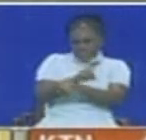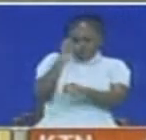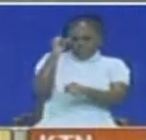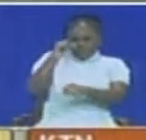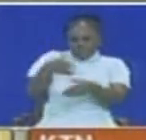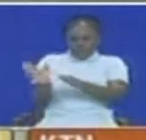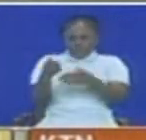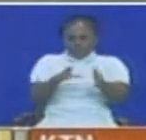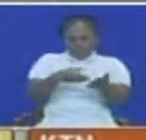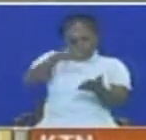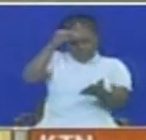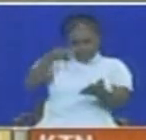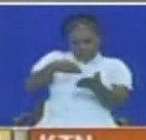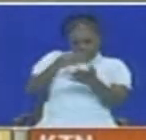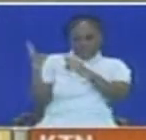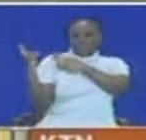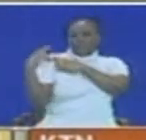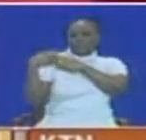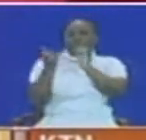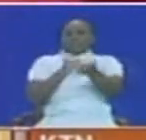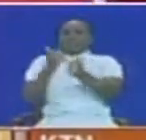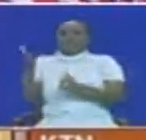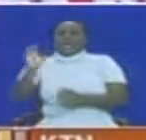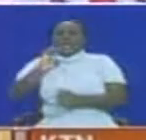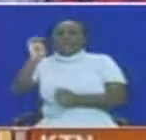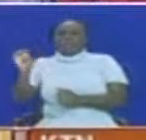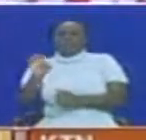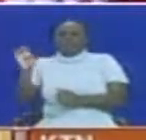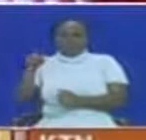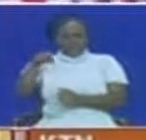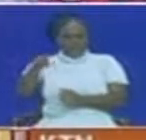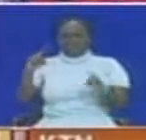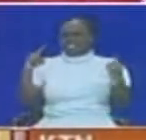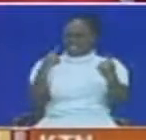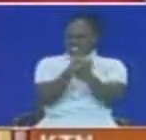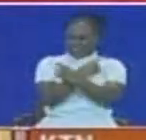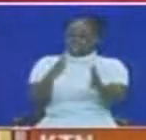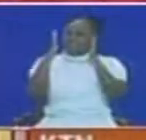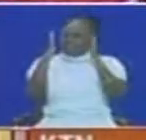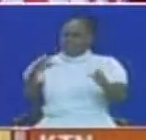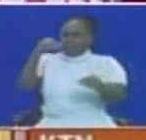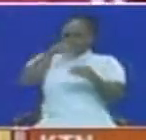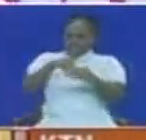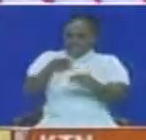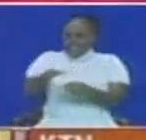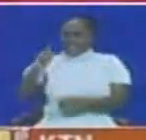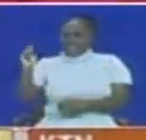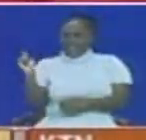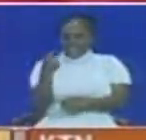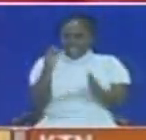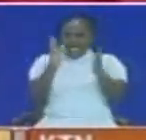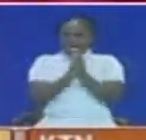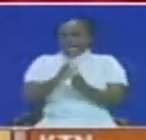kuchukua somo la usimamizi wa michezo nchini Uingereza, na anasema kuwa kuna tofauti kubwa kati ya ukufunzi wa hapa nchini na